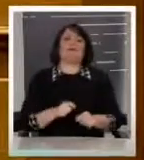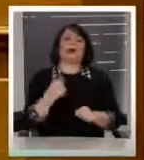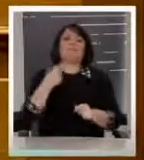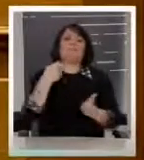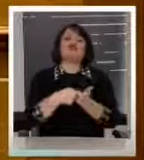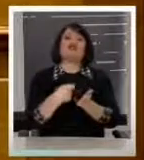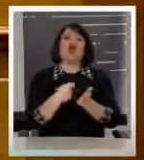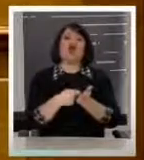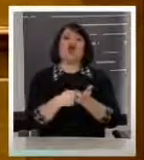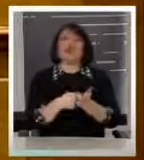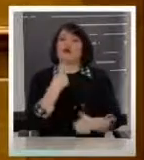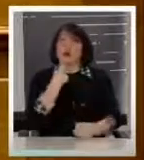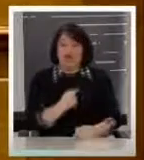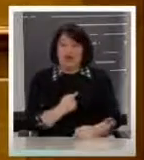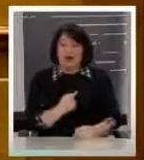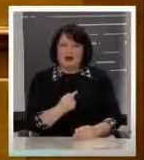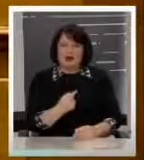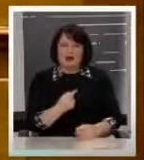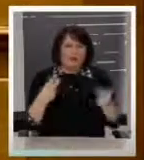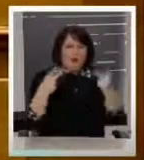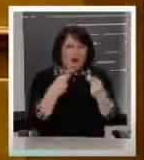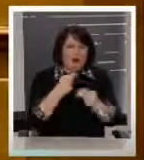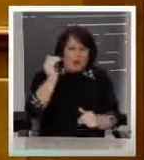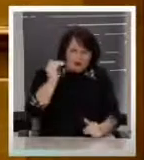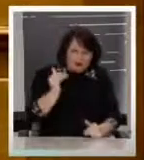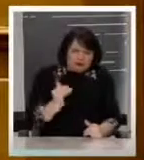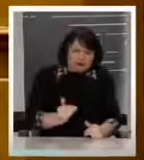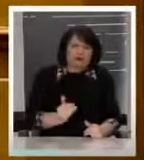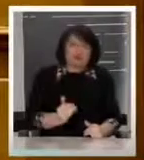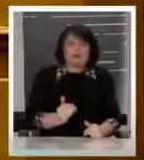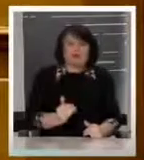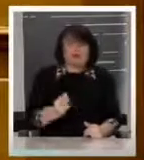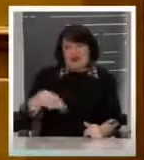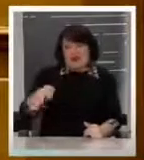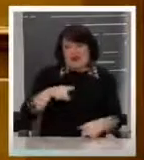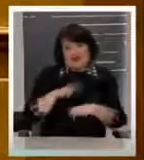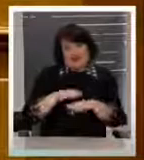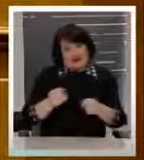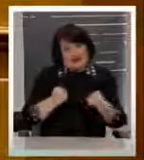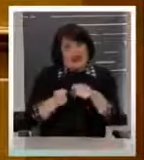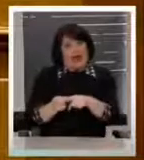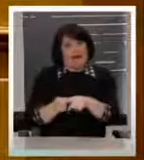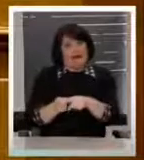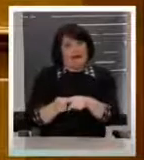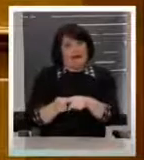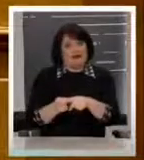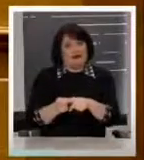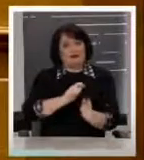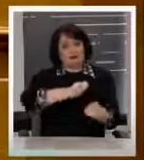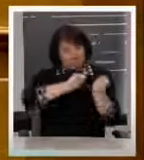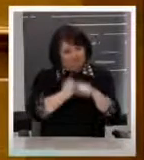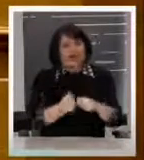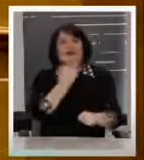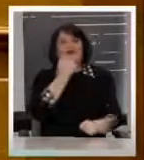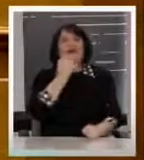που ενώ σαν Κασάνδρες μιλούσατε για υπέρογγες μειώσεις, 6-2 κρίνοντας τα λότρια, θα αποκαταστήσει στευρώσεις του